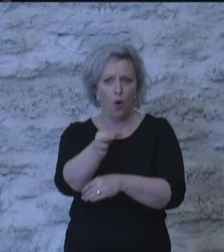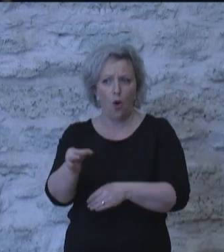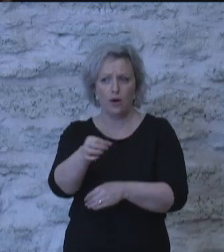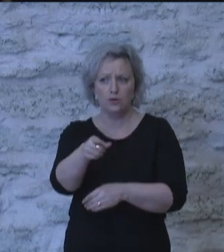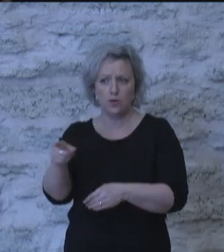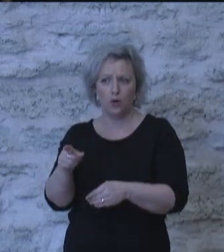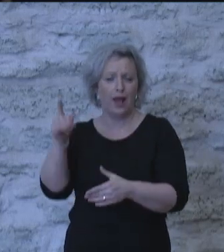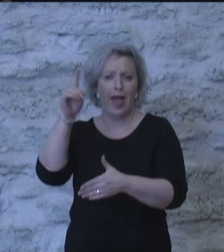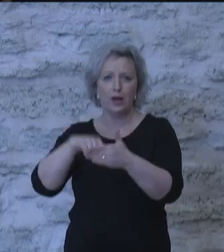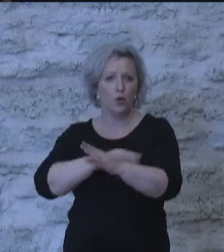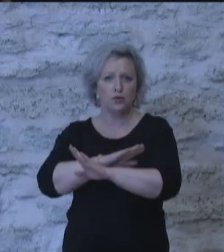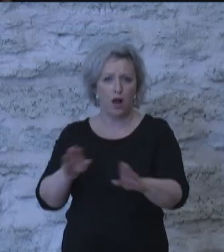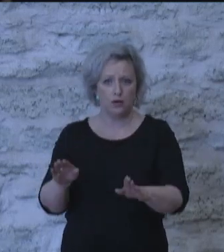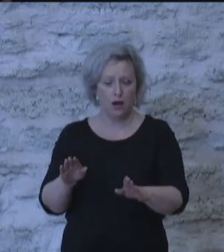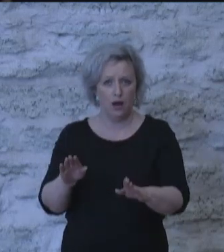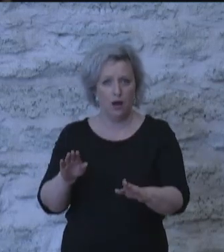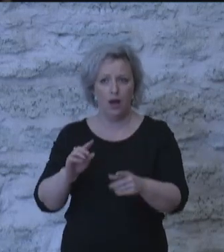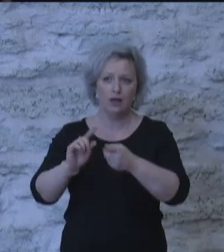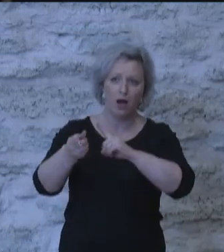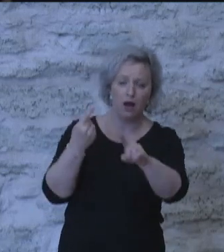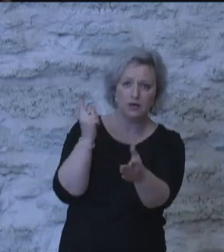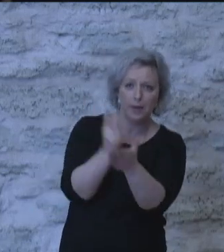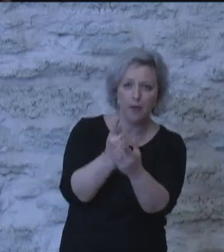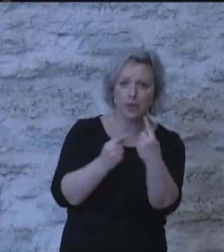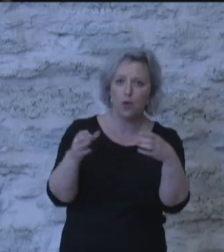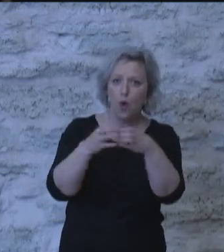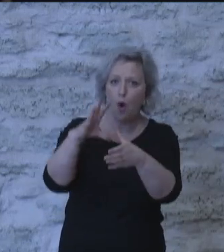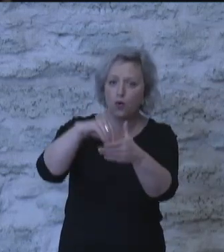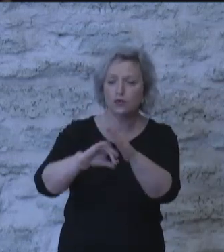uuesti tagasi maailu edendamise sihtasutuse nõukogus? Täna meid.